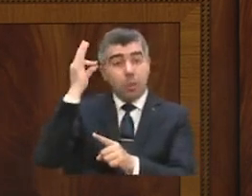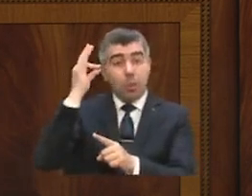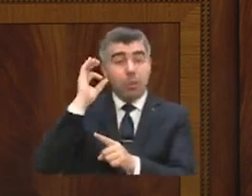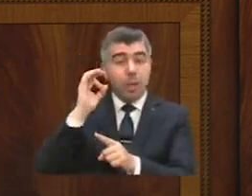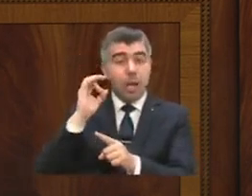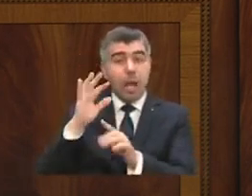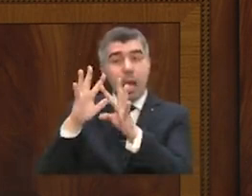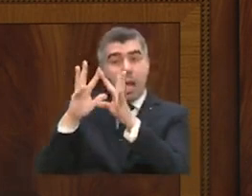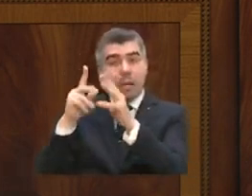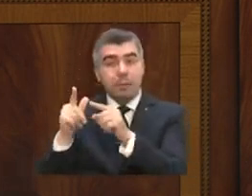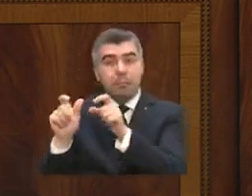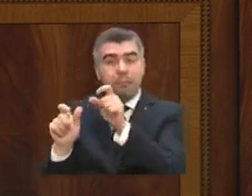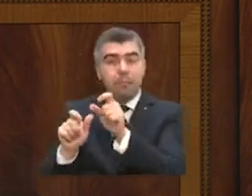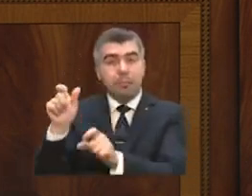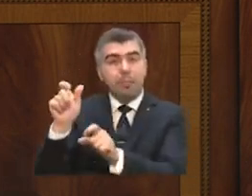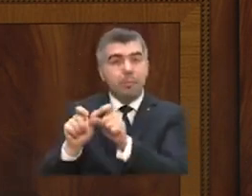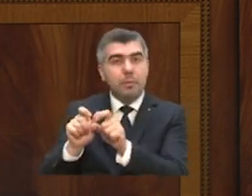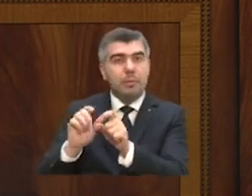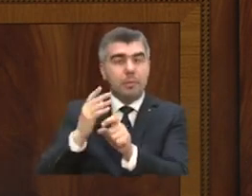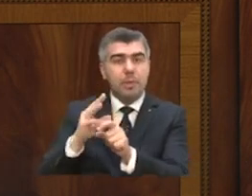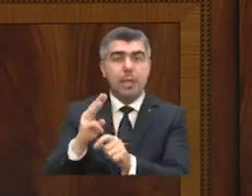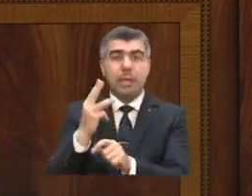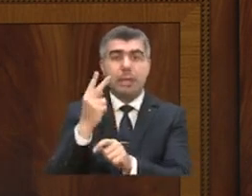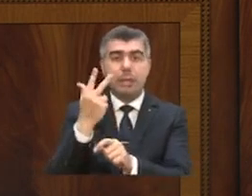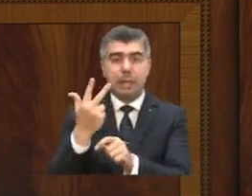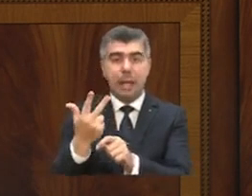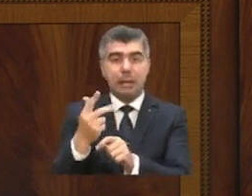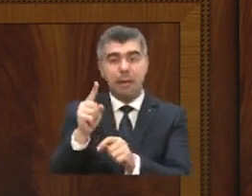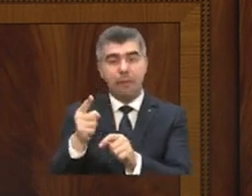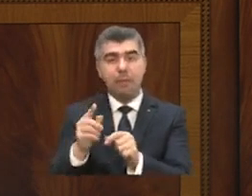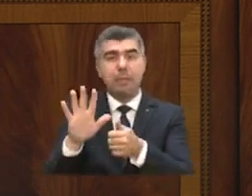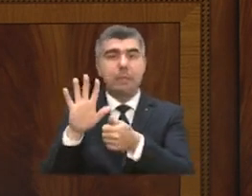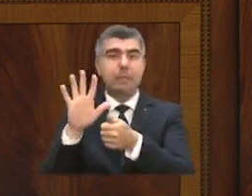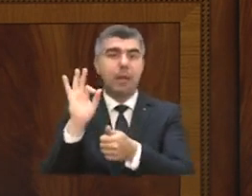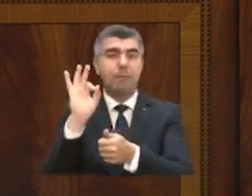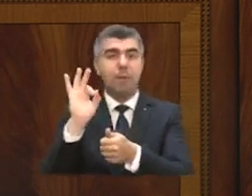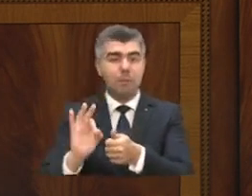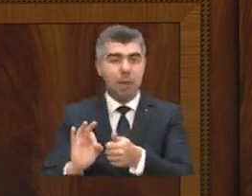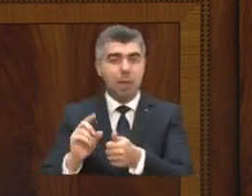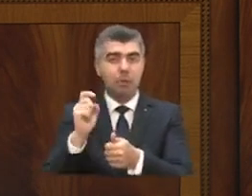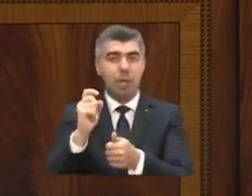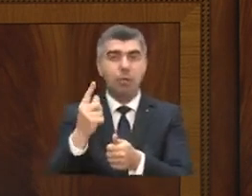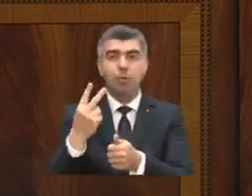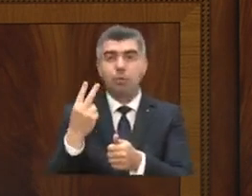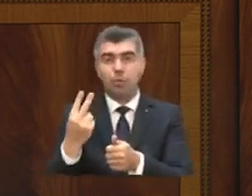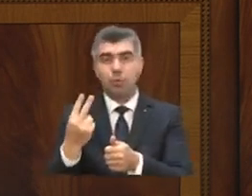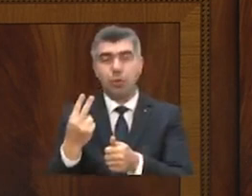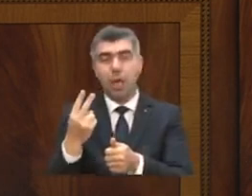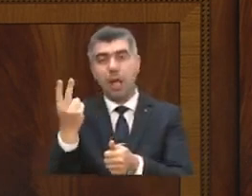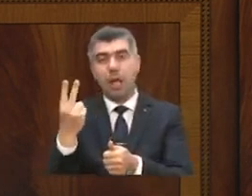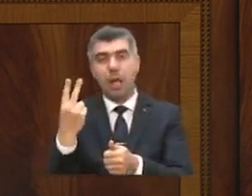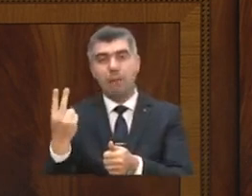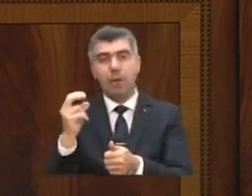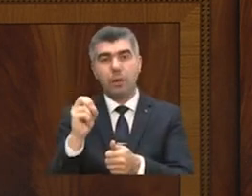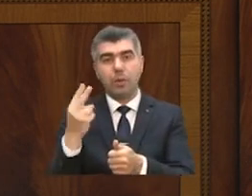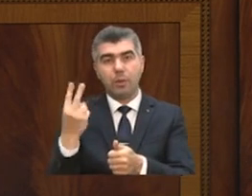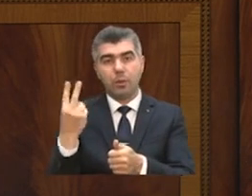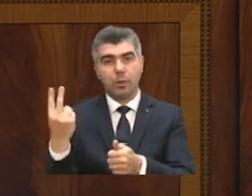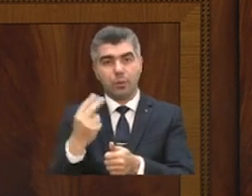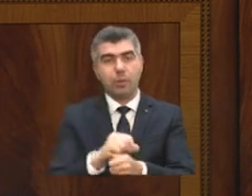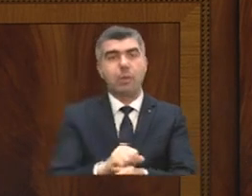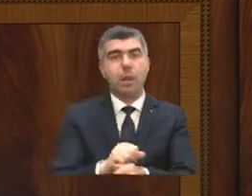السامية للتخطيط بلغ 3.6% في فبراير 2022 مقارنة بالسنة